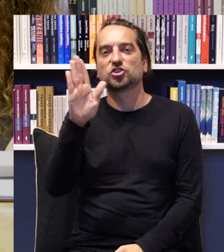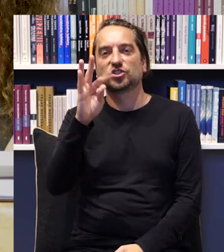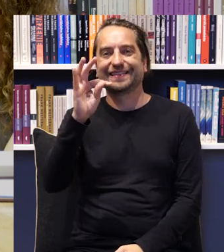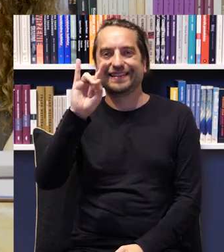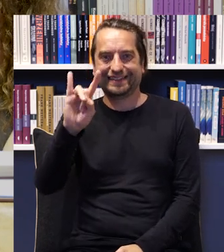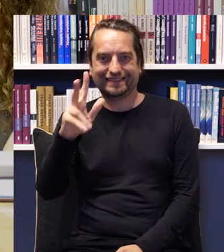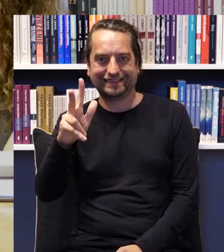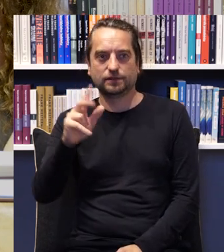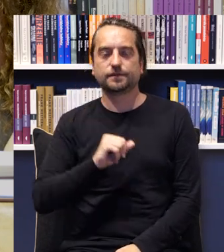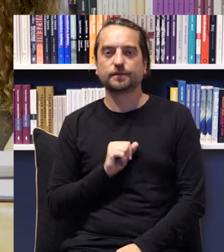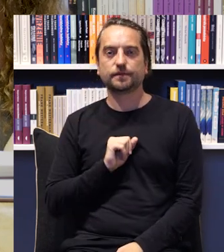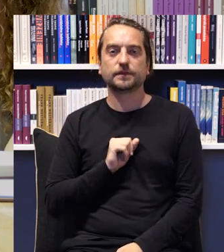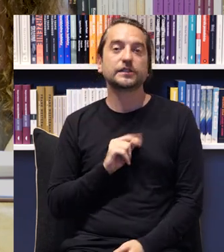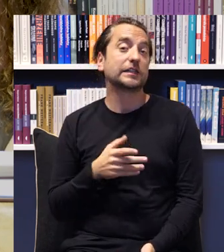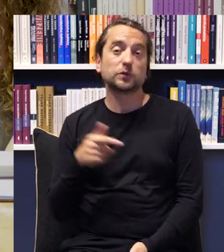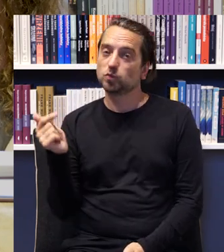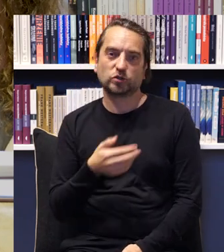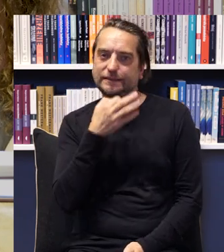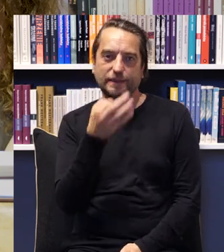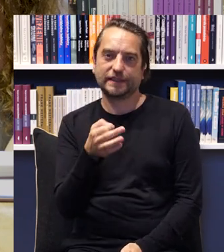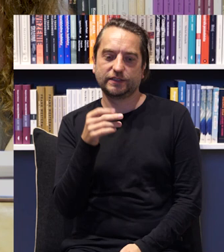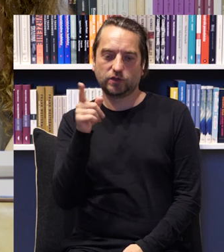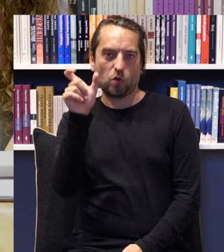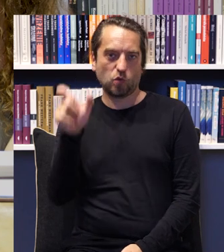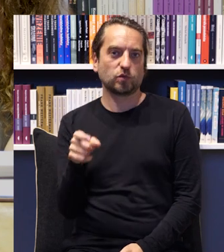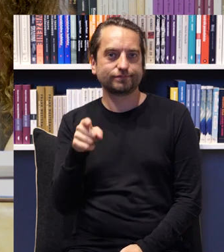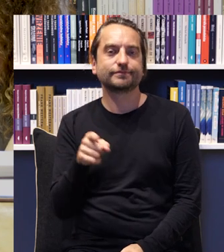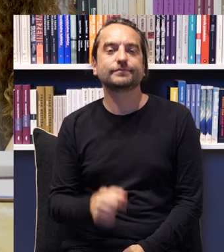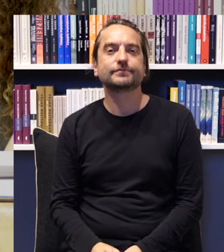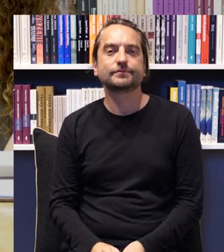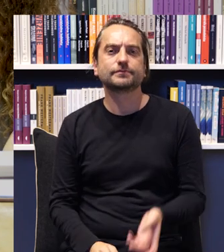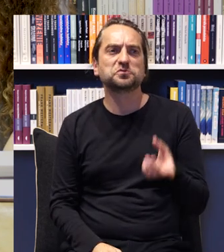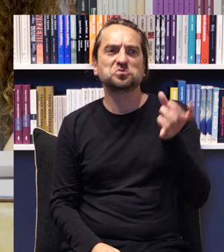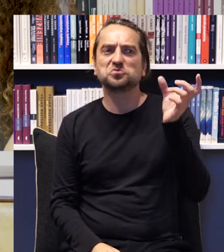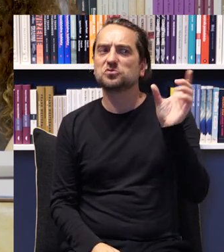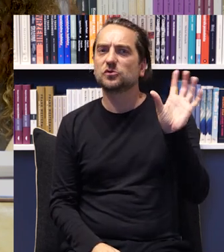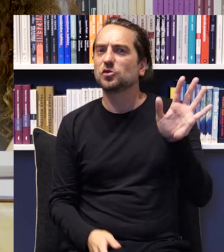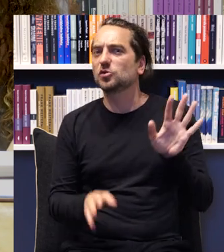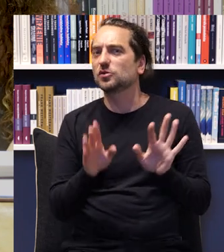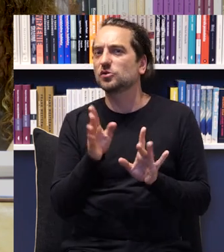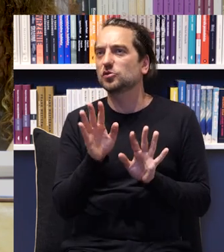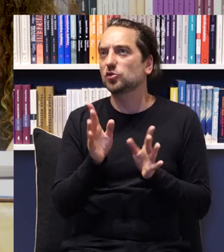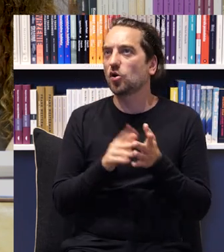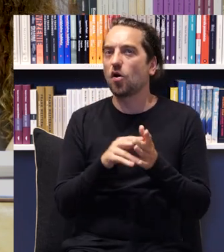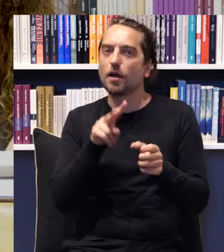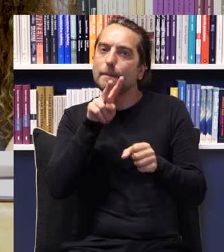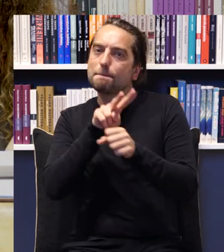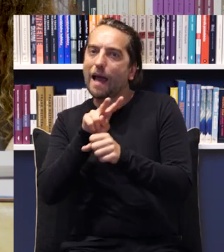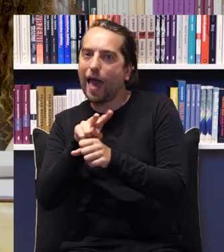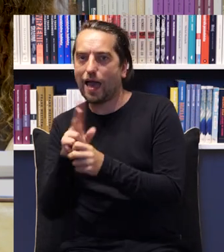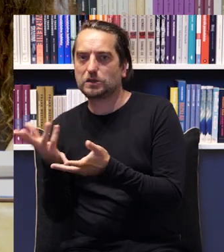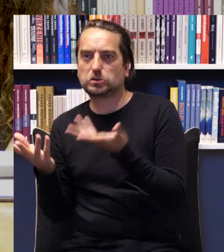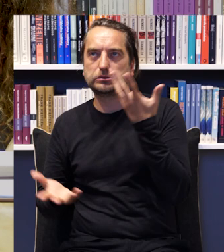zapytać, bo właściwie, ja nie wiem, mam wrażenie, że to jest taki trochę patron, trochę